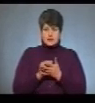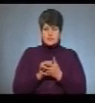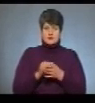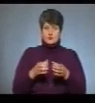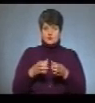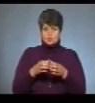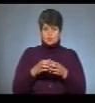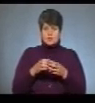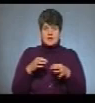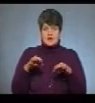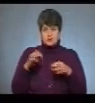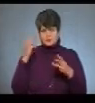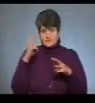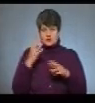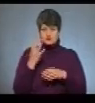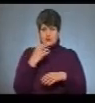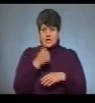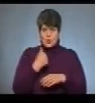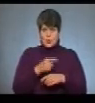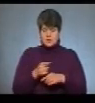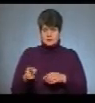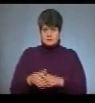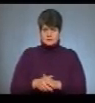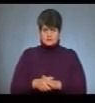гуртку автомоделювання 4 роки.